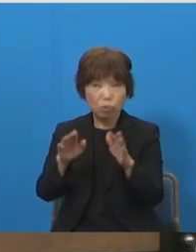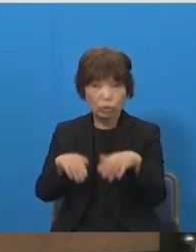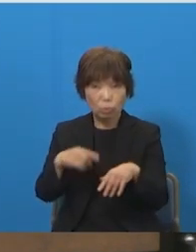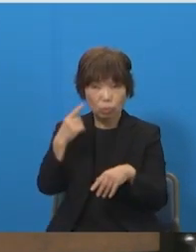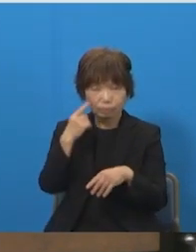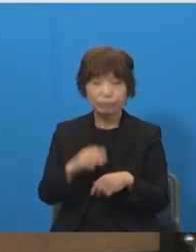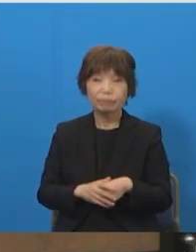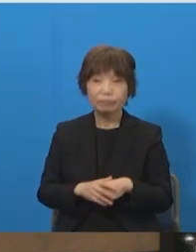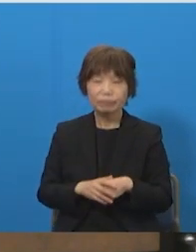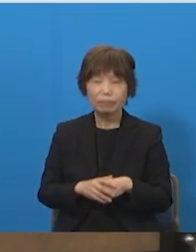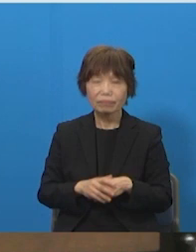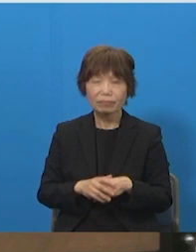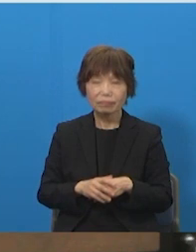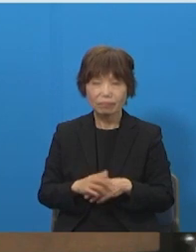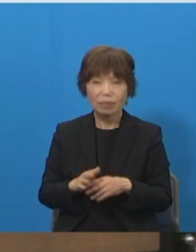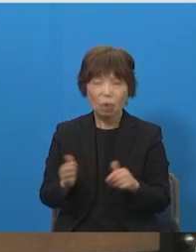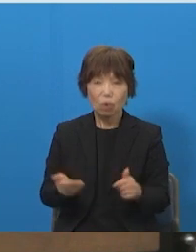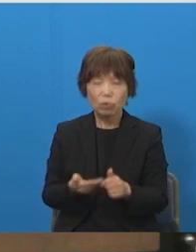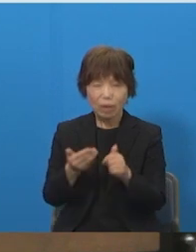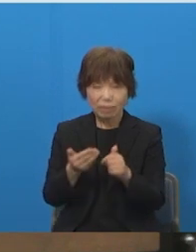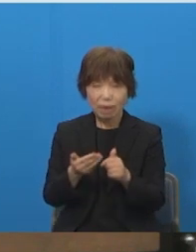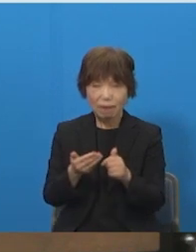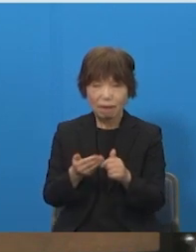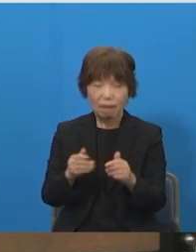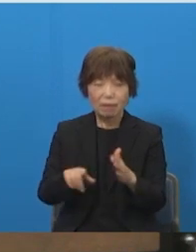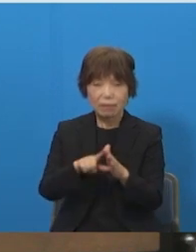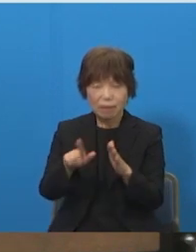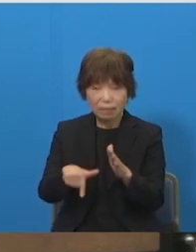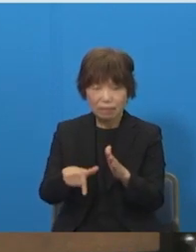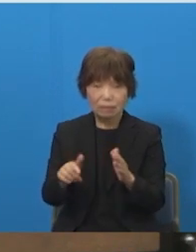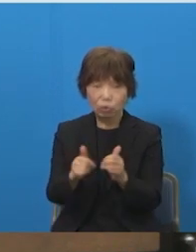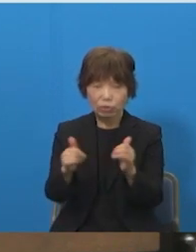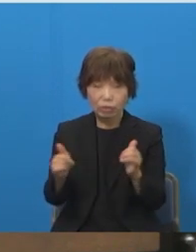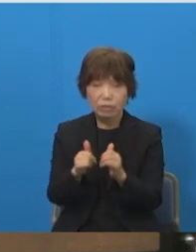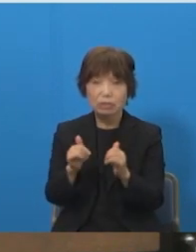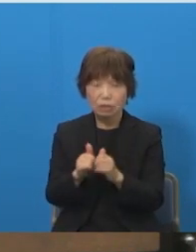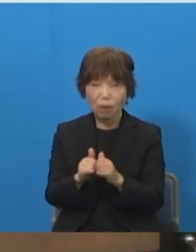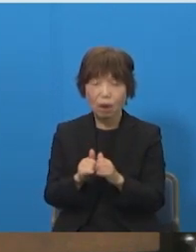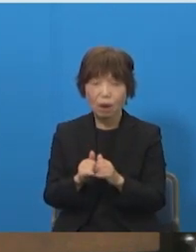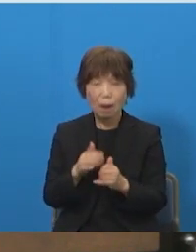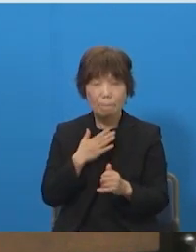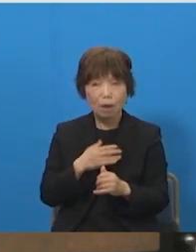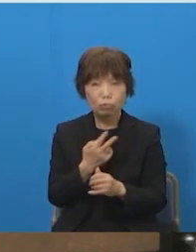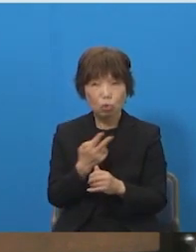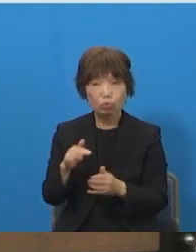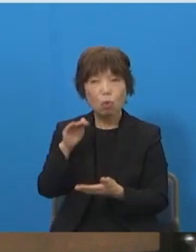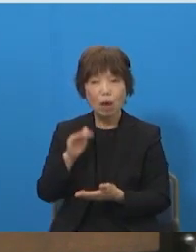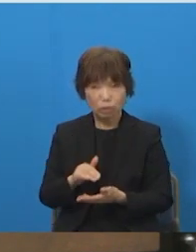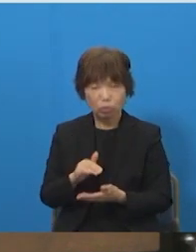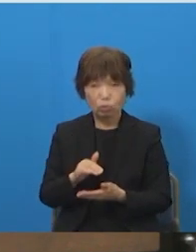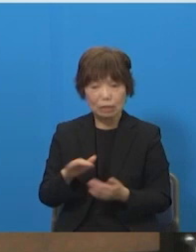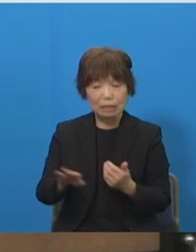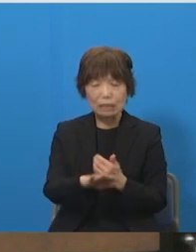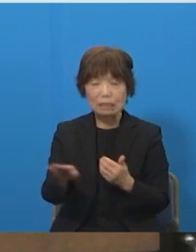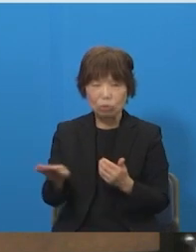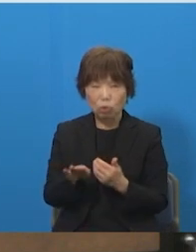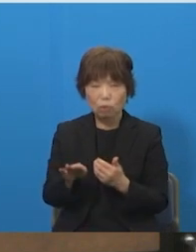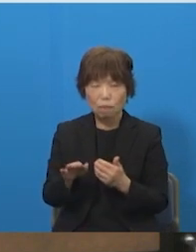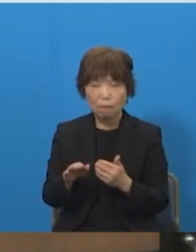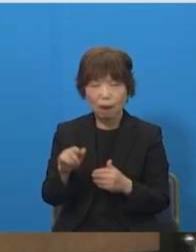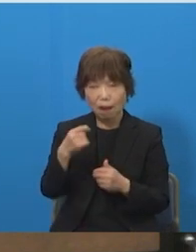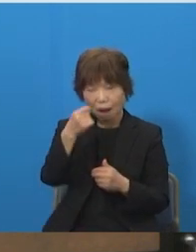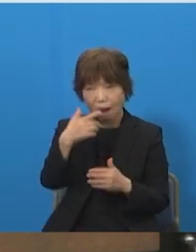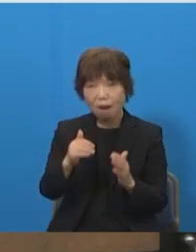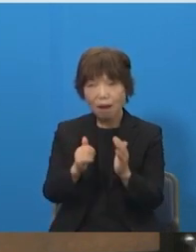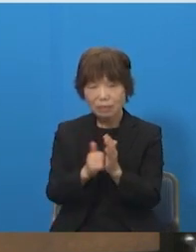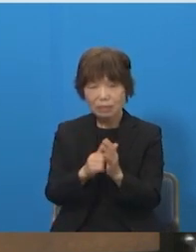方、若年子育て世帯では、政治や行政に対する満足度が低い状況にあり、近隣の明石市などで行